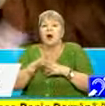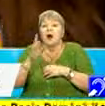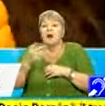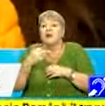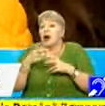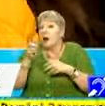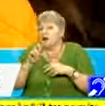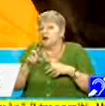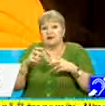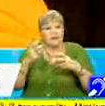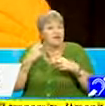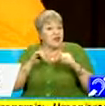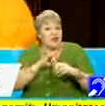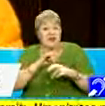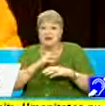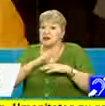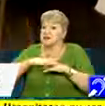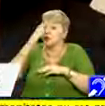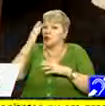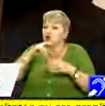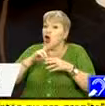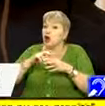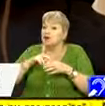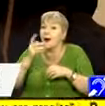pe nota de la examenul de bacalaureat